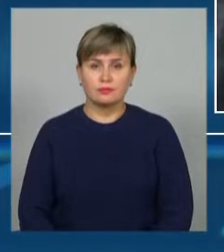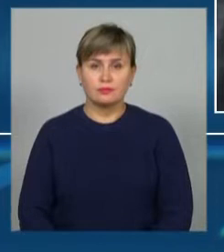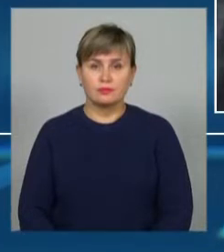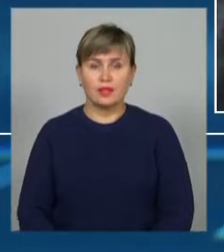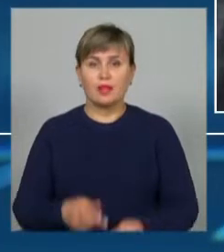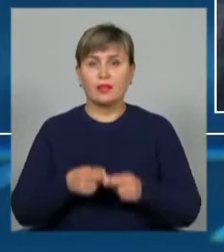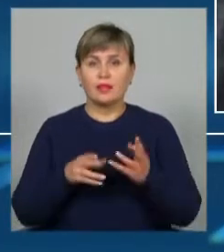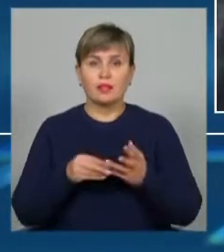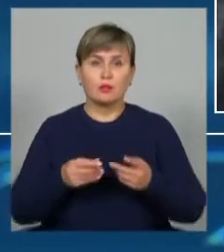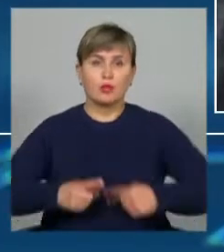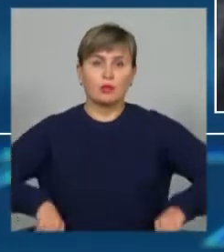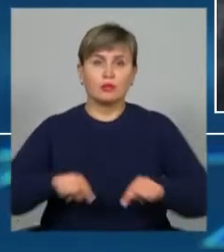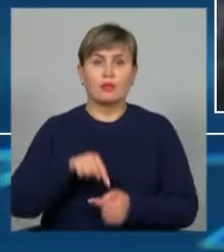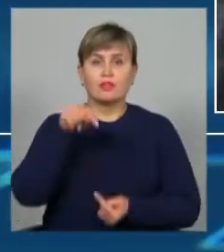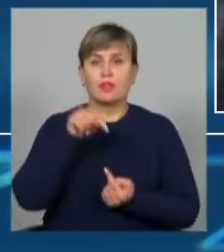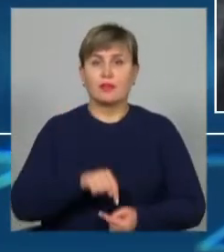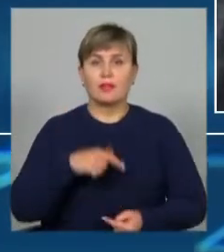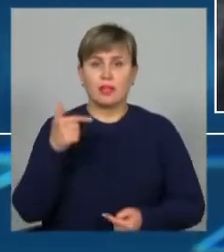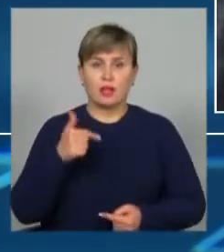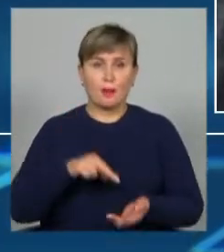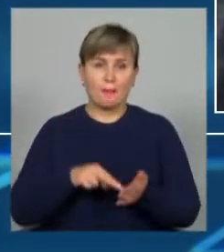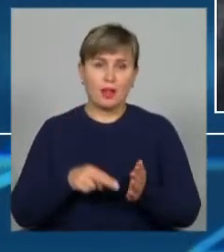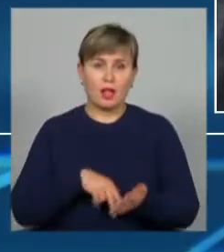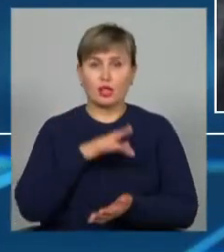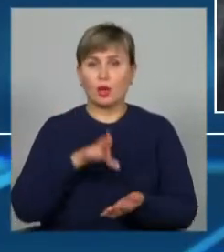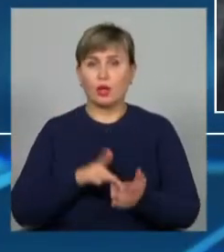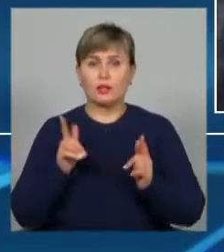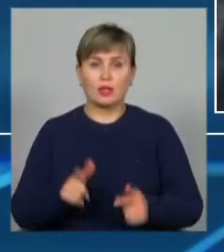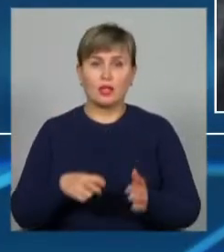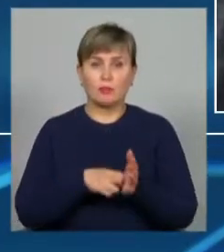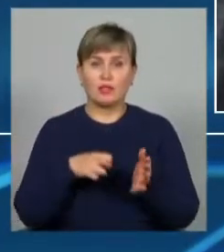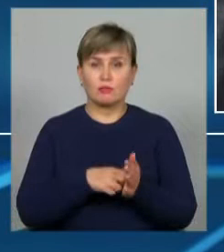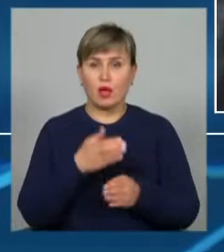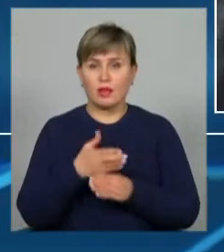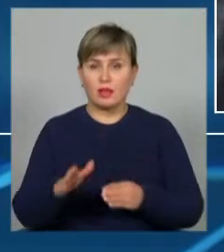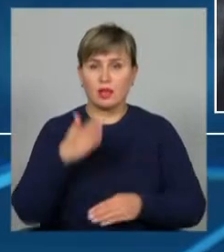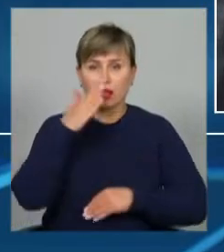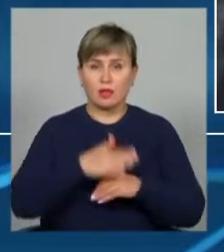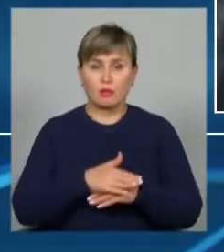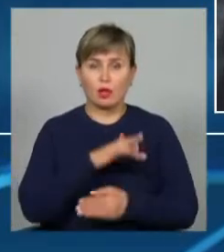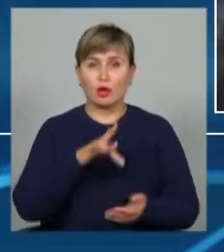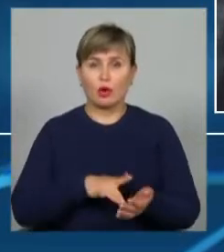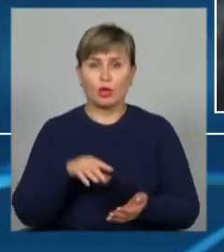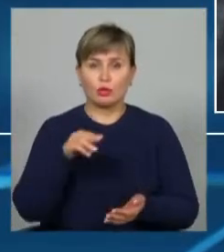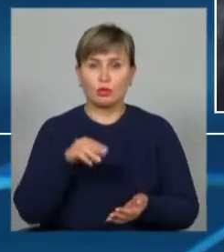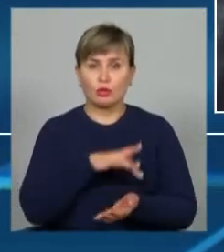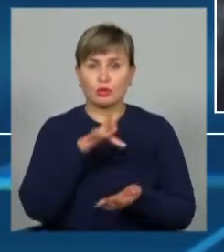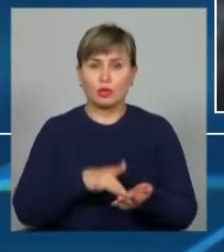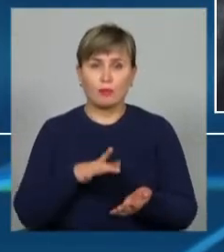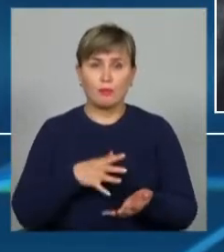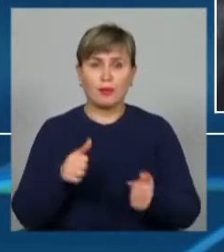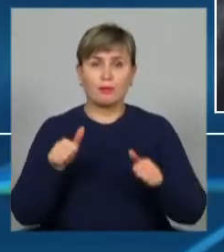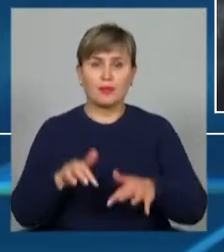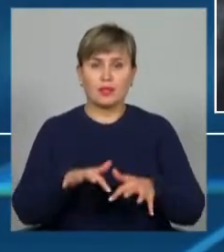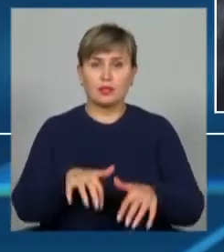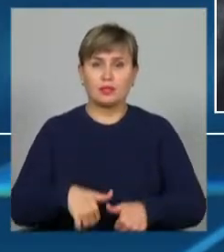На эти земельные участки, в соответствии с генеральным планом города, согласно письму отдела акимата города Туркестан, было принято постановление